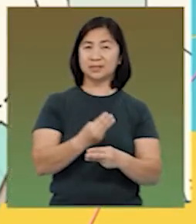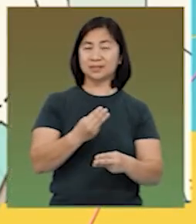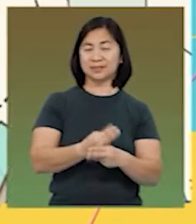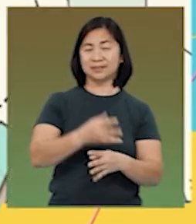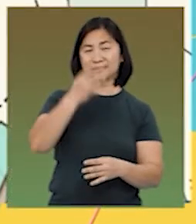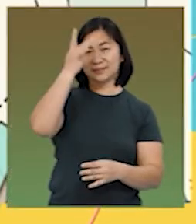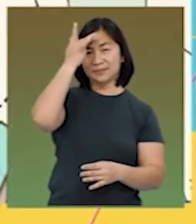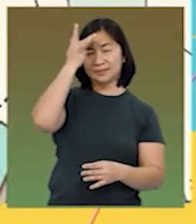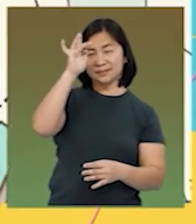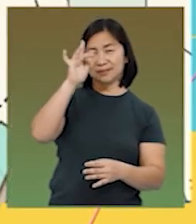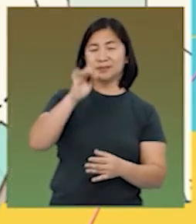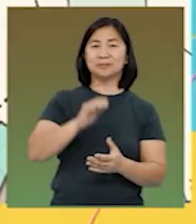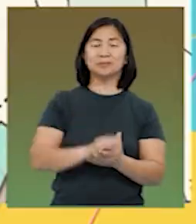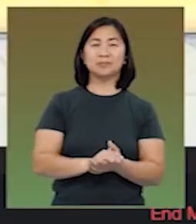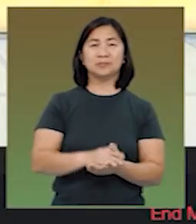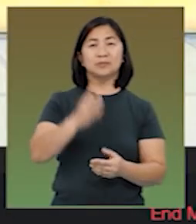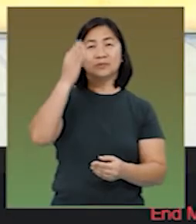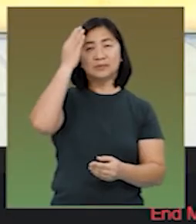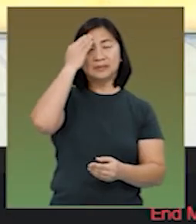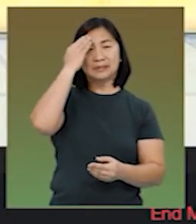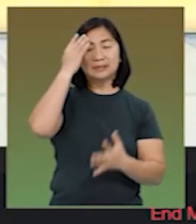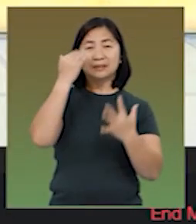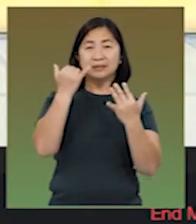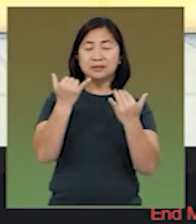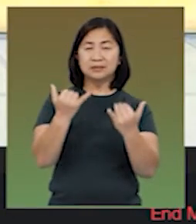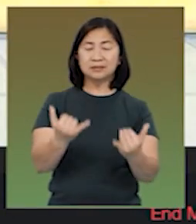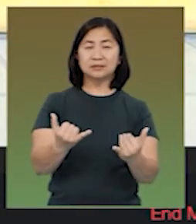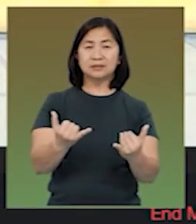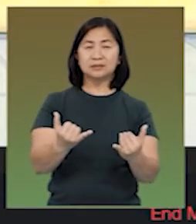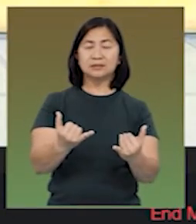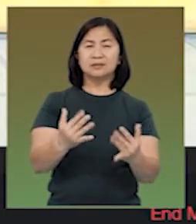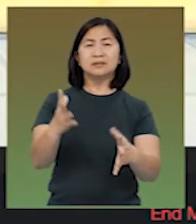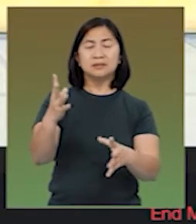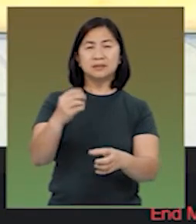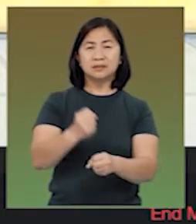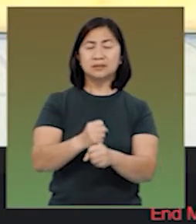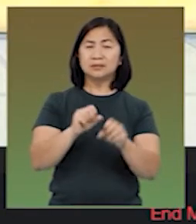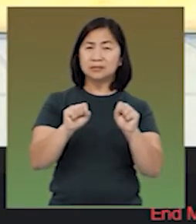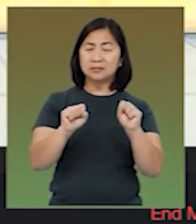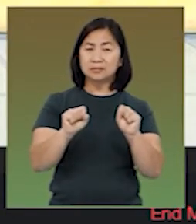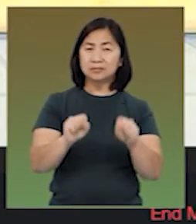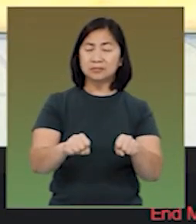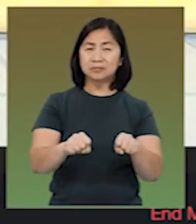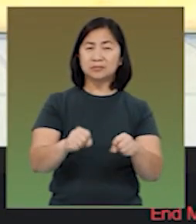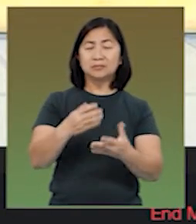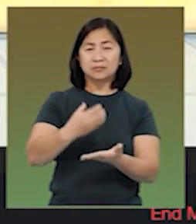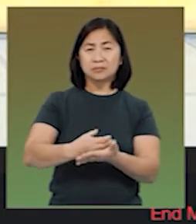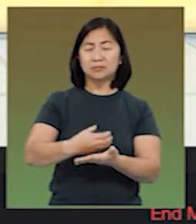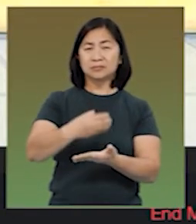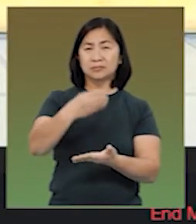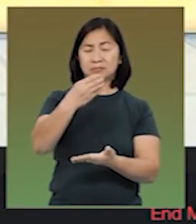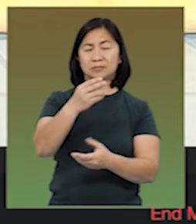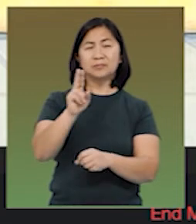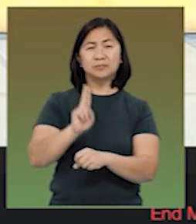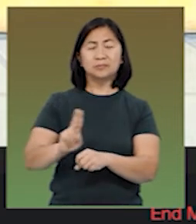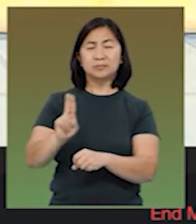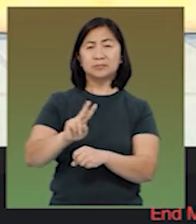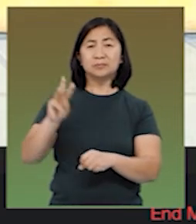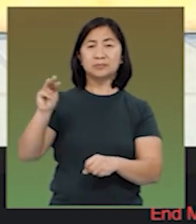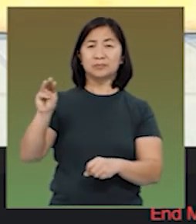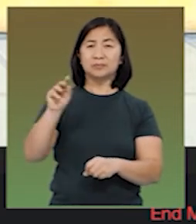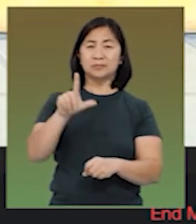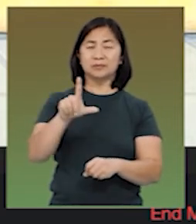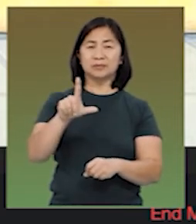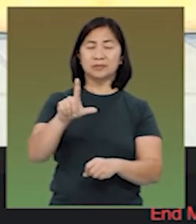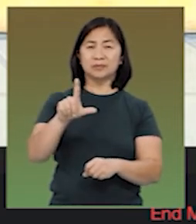Math Talino! Alam mo na ngayon ang pagkuha sa capacity ng isang container